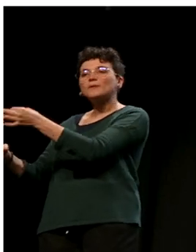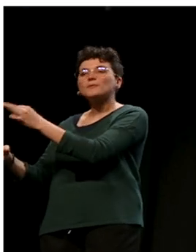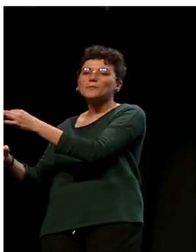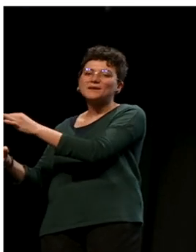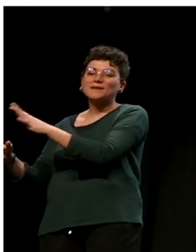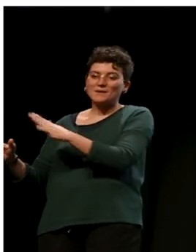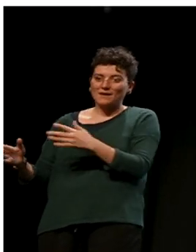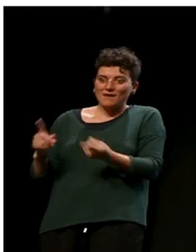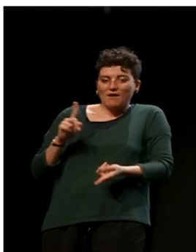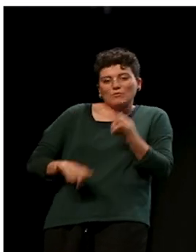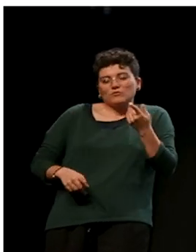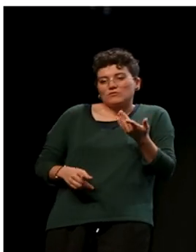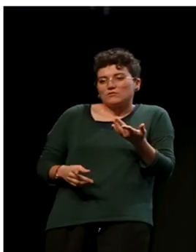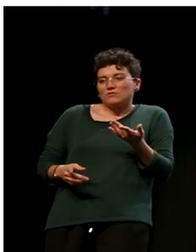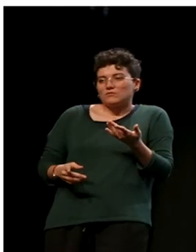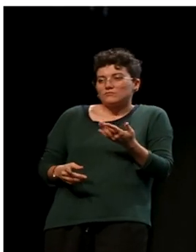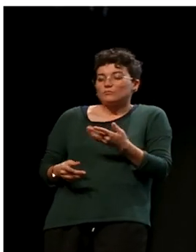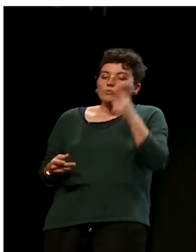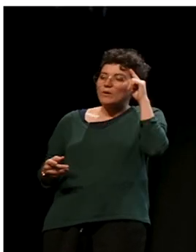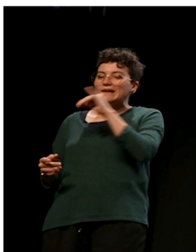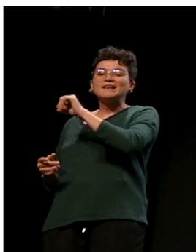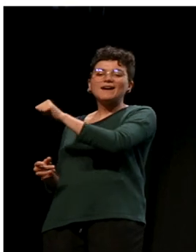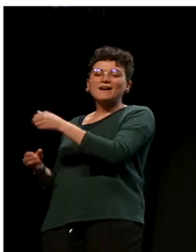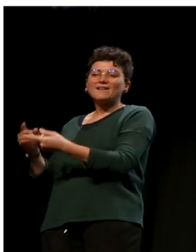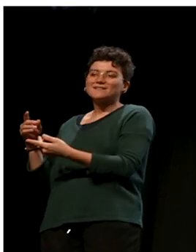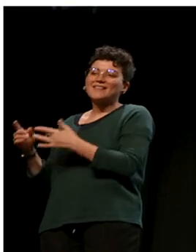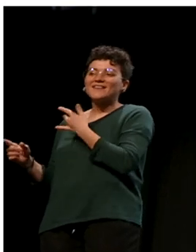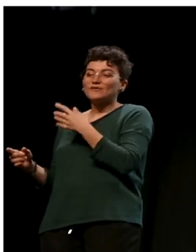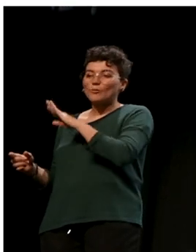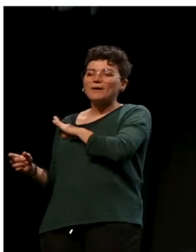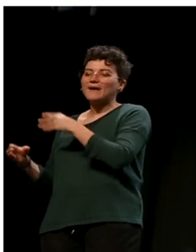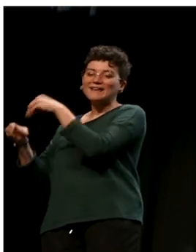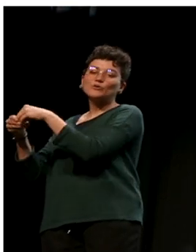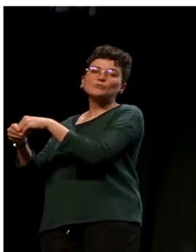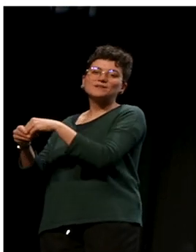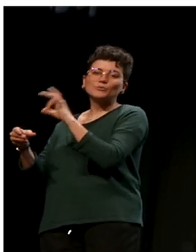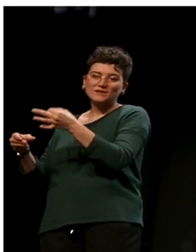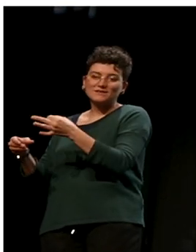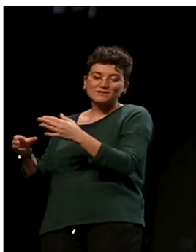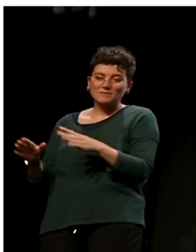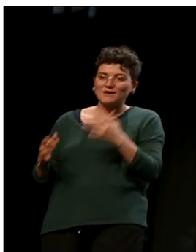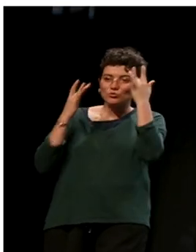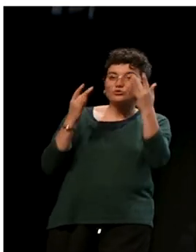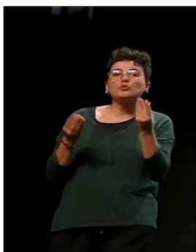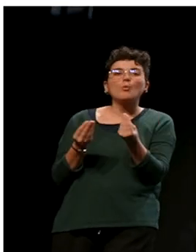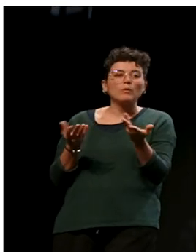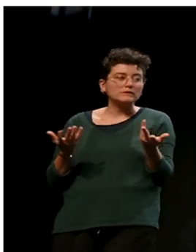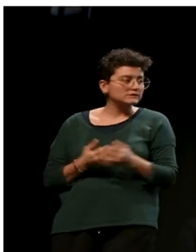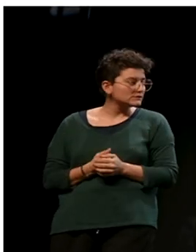c'est quand même le milieu, le truc un peu important, l'IA, c'est que ça fait faire des économies. Quoi. Je suis désolé.